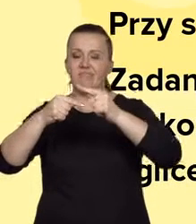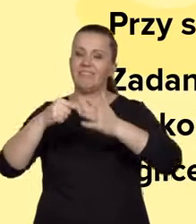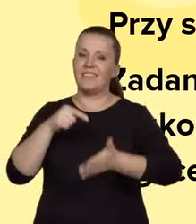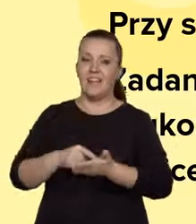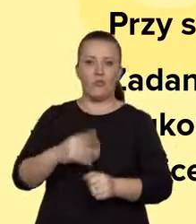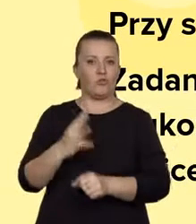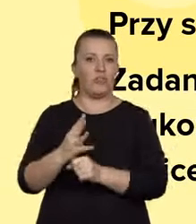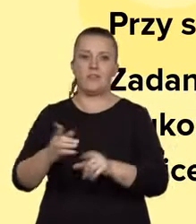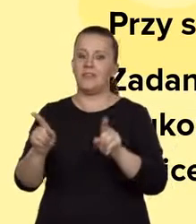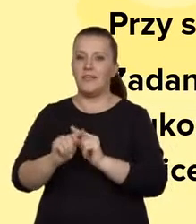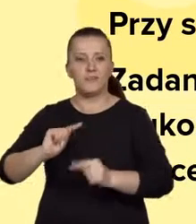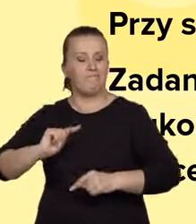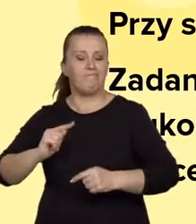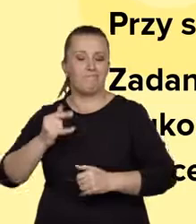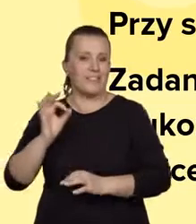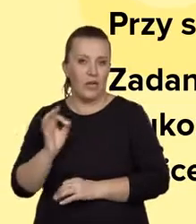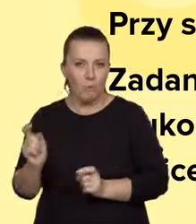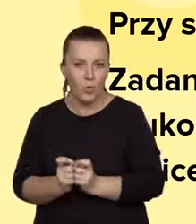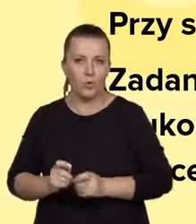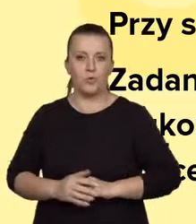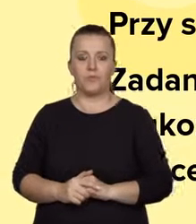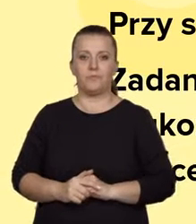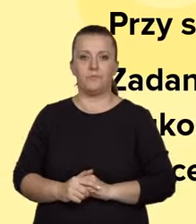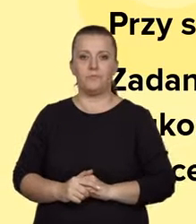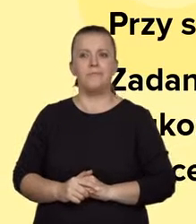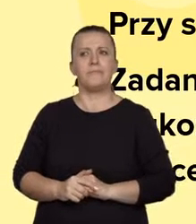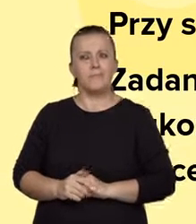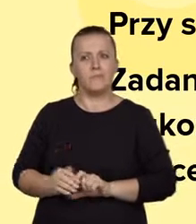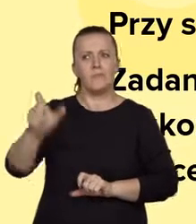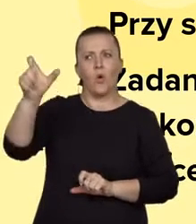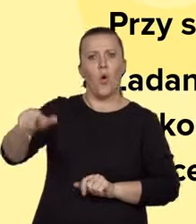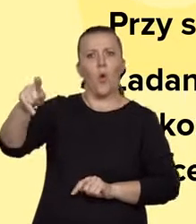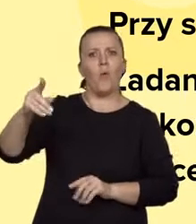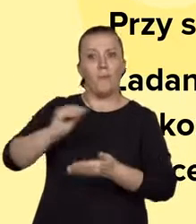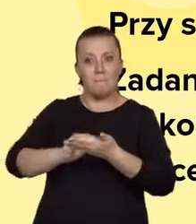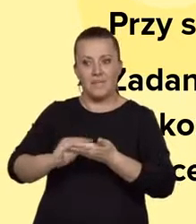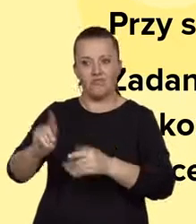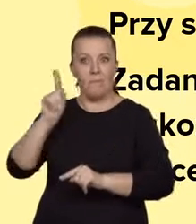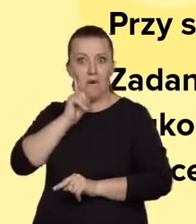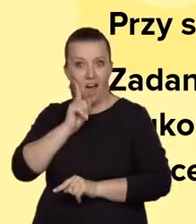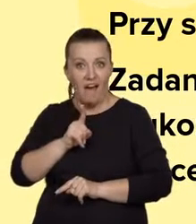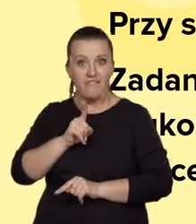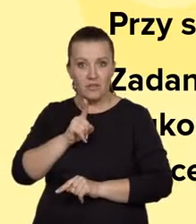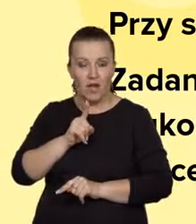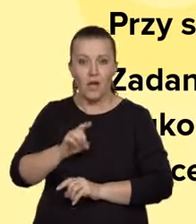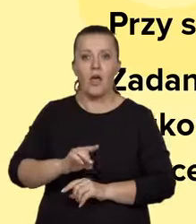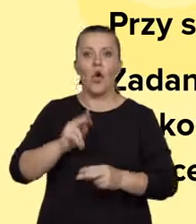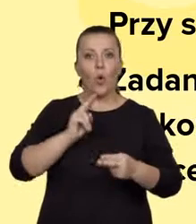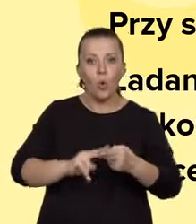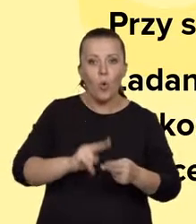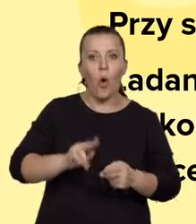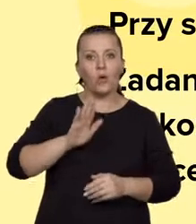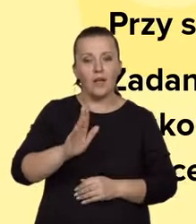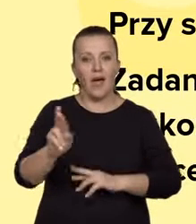zadanie 40. Co prawda, zdający udzielając odpowiedzi pisze prawdę. Glukoza ulega reakcji Tromera, bo